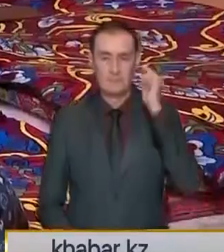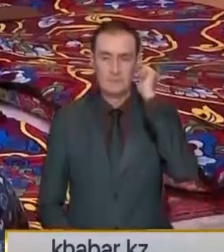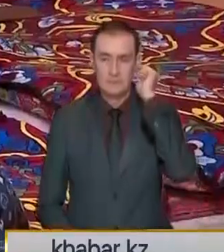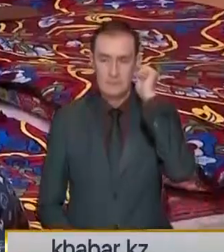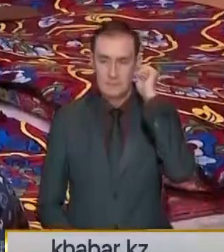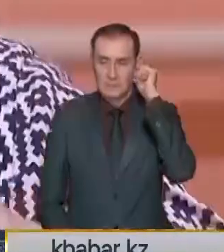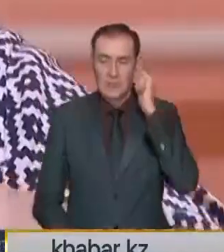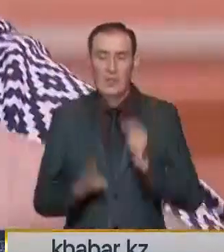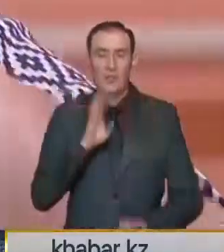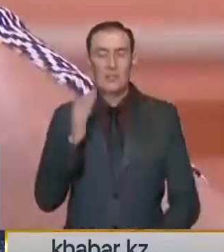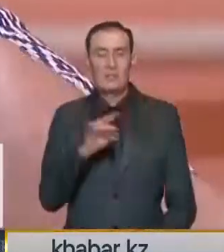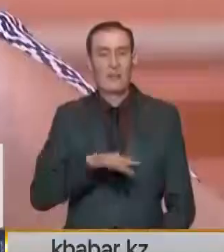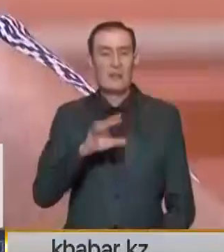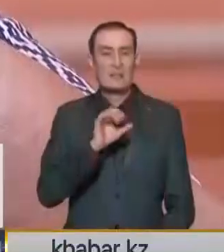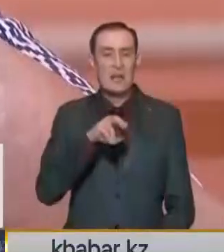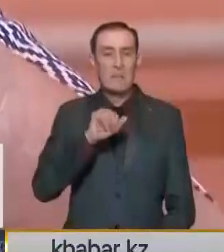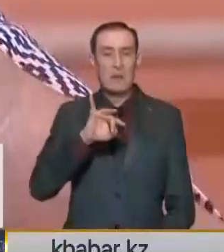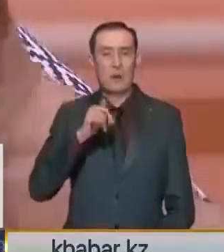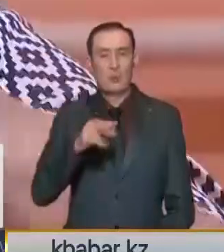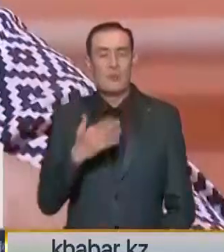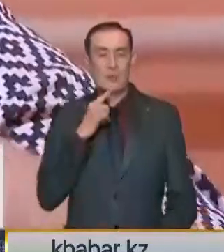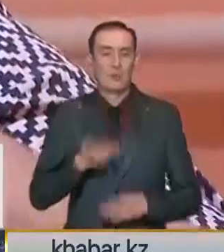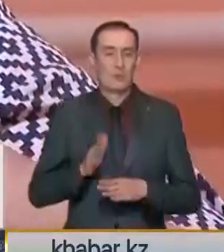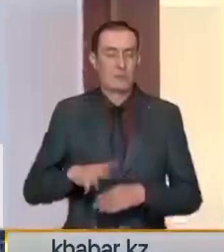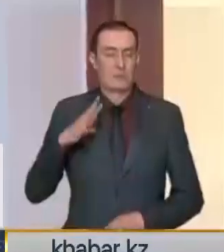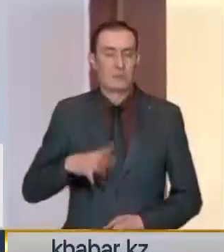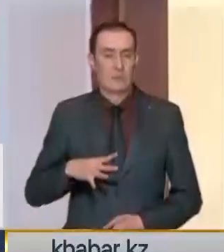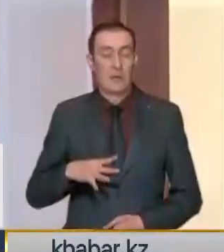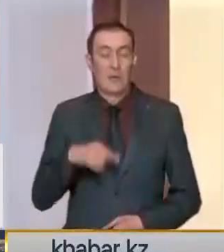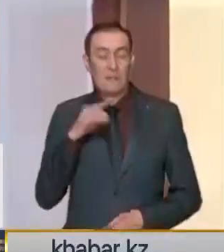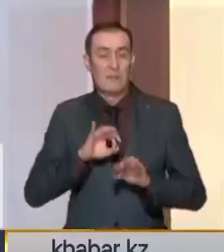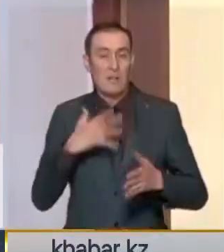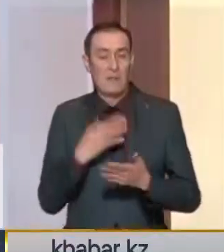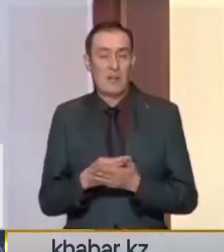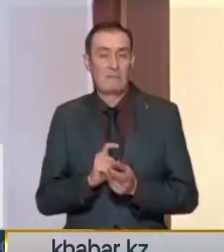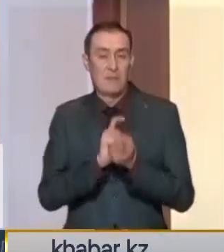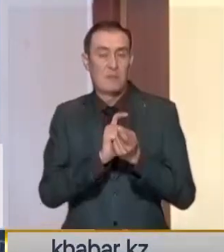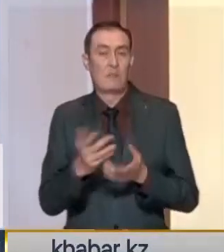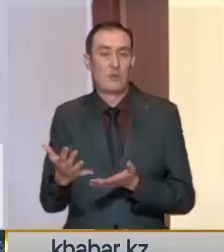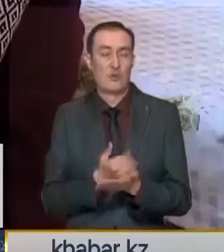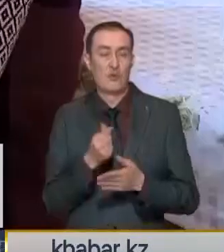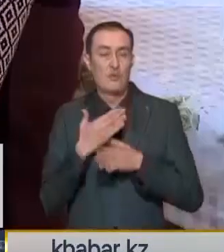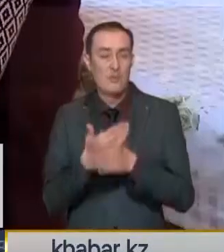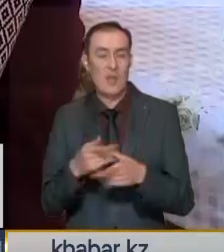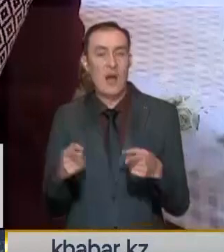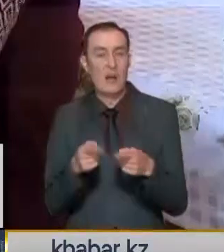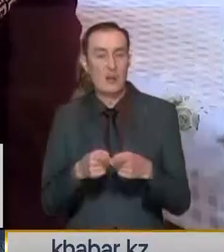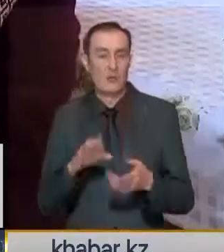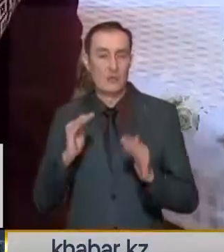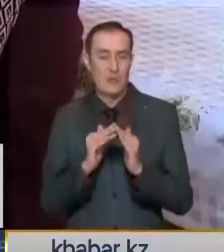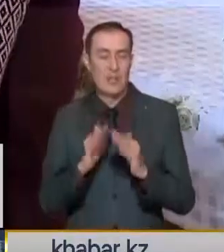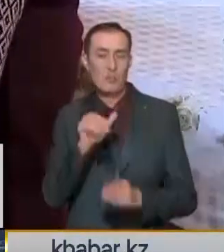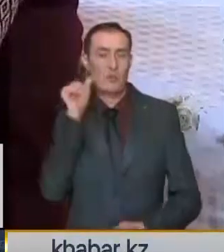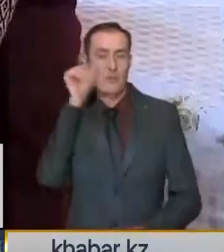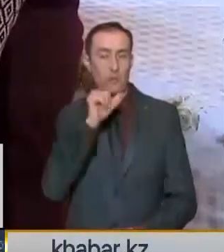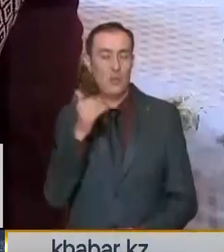Жительница Сарыагашского района Сапаргуль Турсынова с трудом сдерживает эмоции, рассказывая о своей борьбе за получение субсидий на аренду жилья. С